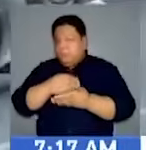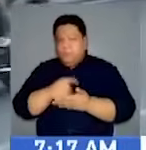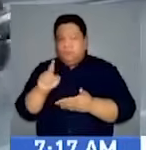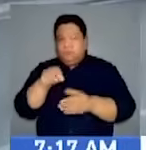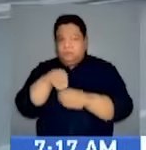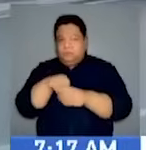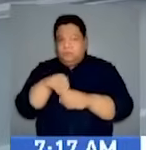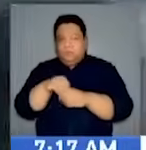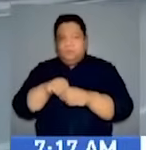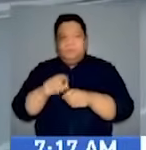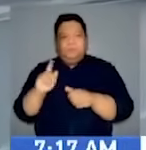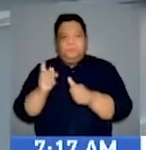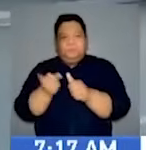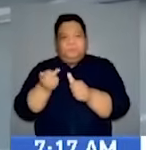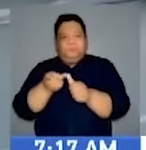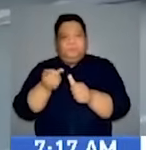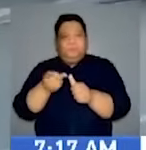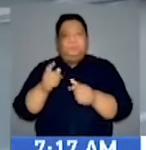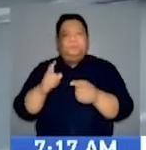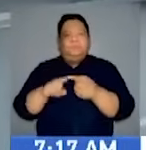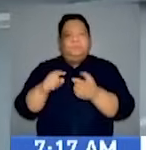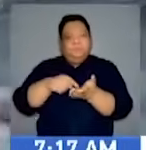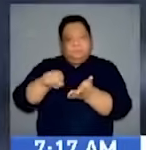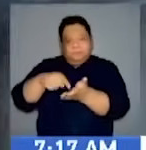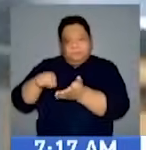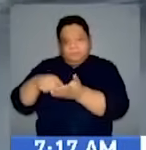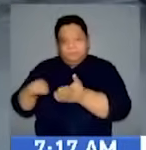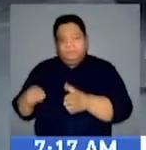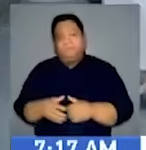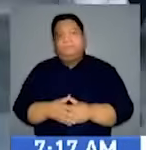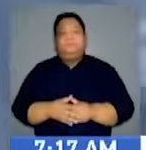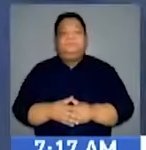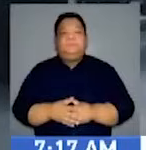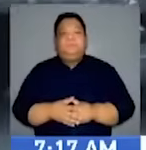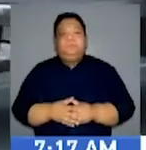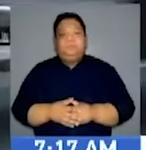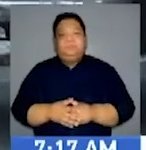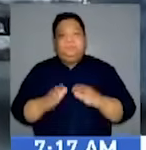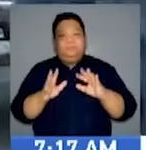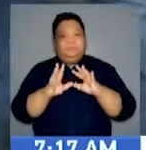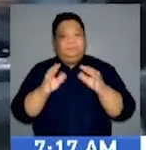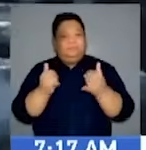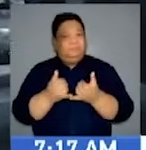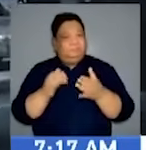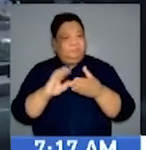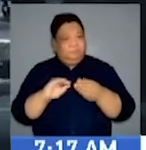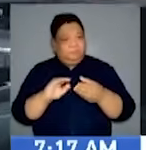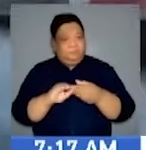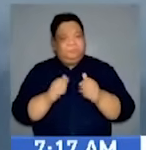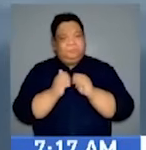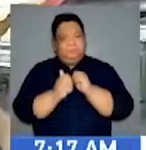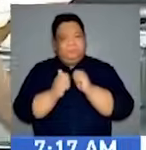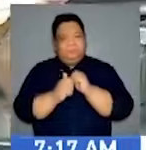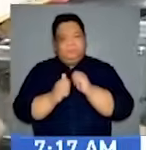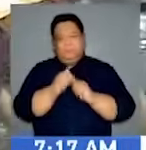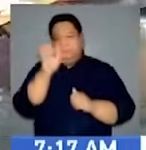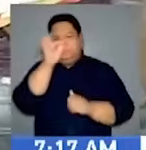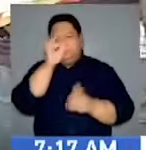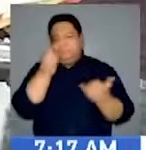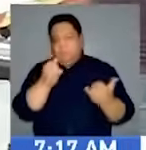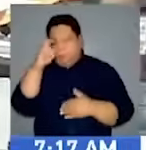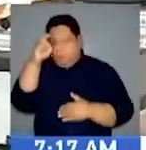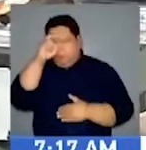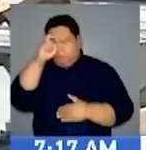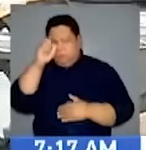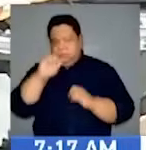at non-essential na mga gastusin. Ayon sa kumpanya, sinasalamin nito na mas maraming Pilipino ang mas wais sa kanilang mga pera, lalo at marami